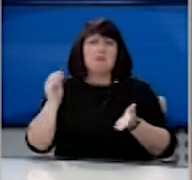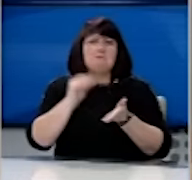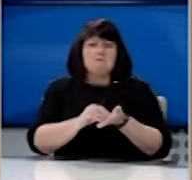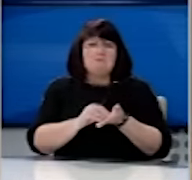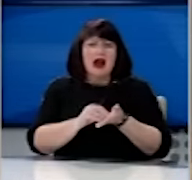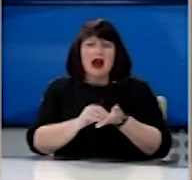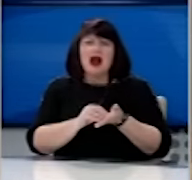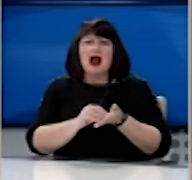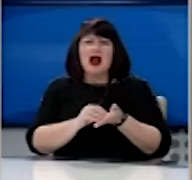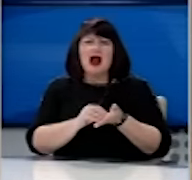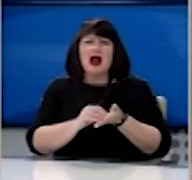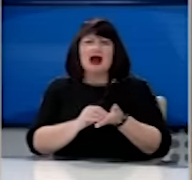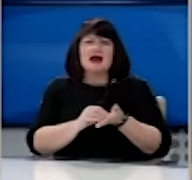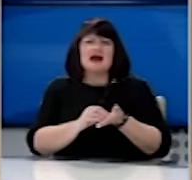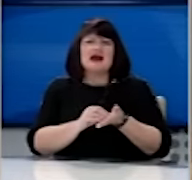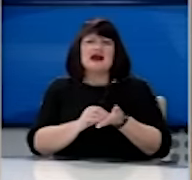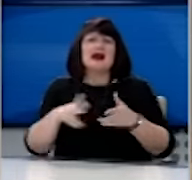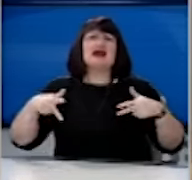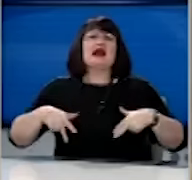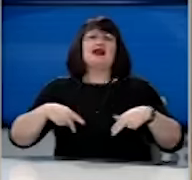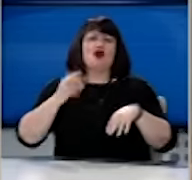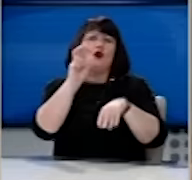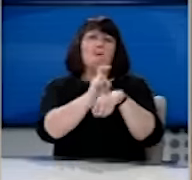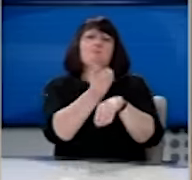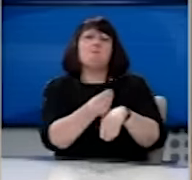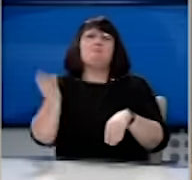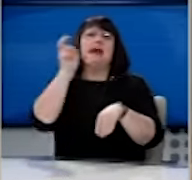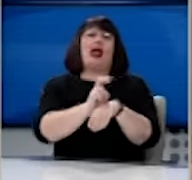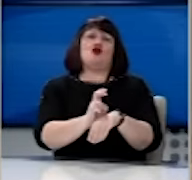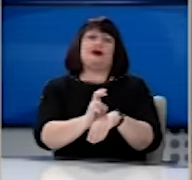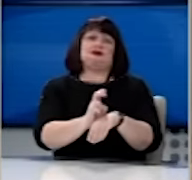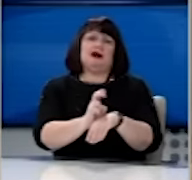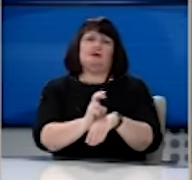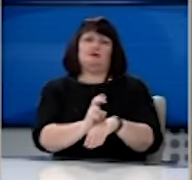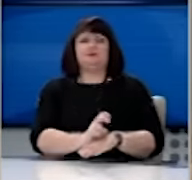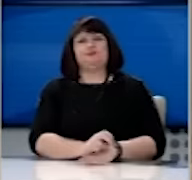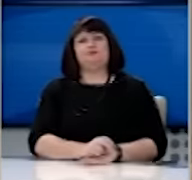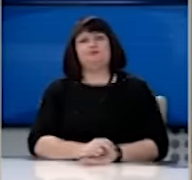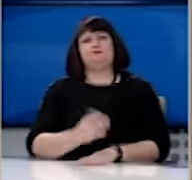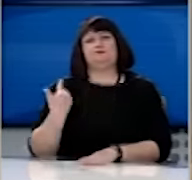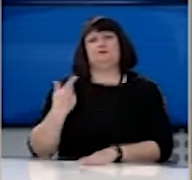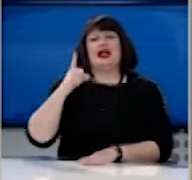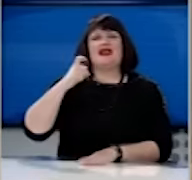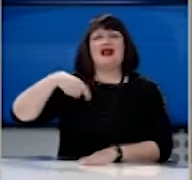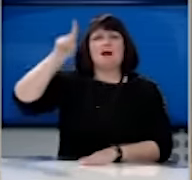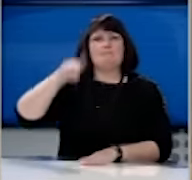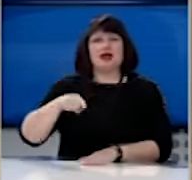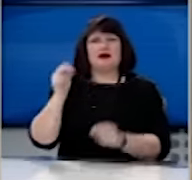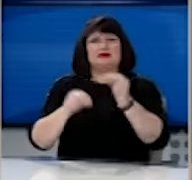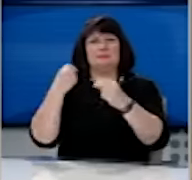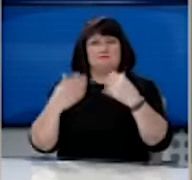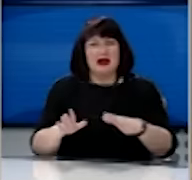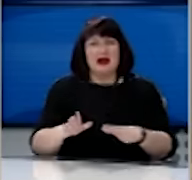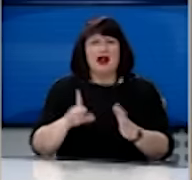για τα ματωμένα κρατικά πλεονάσματα. Μάλιστα, πριν 10 μέρες ψηφίσατε ένα